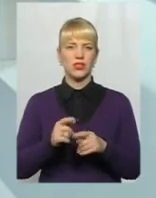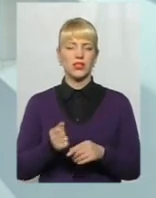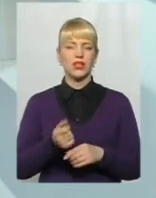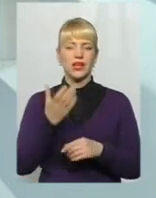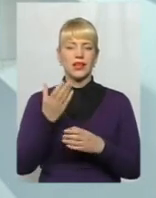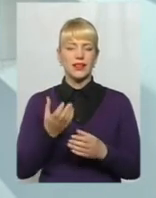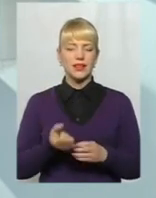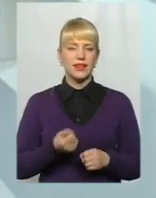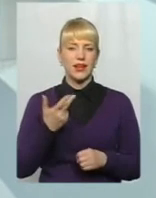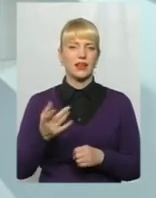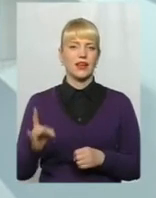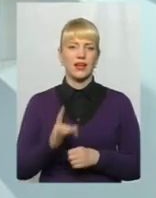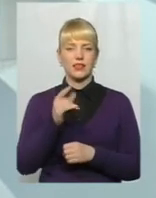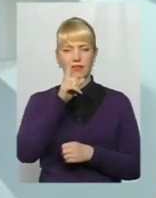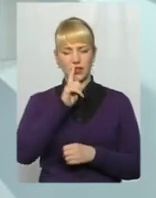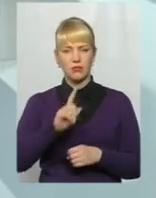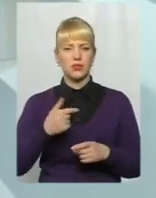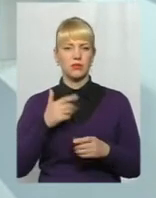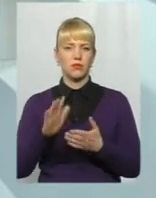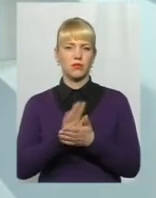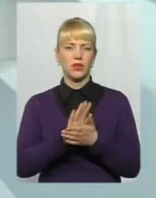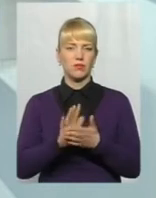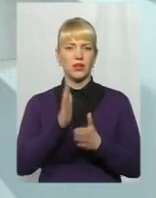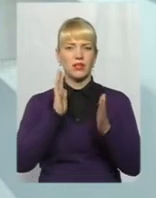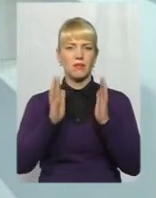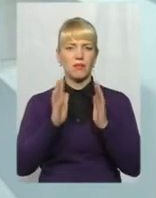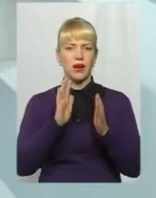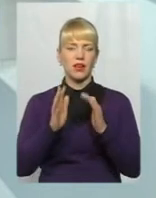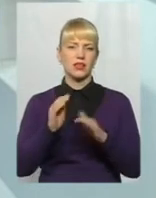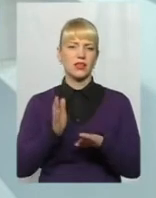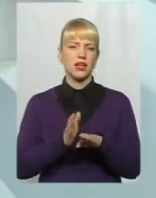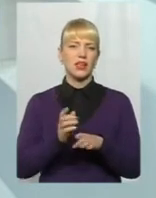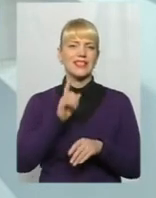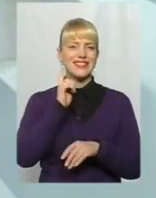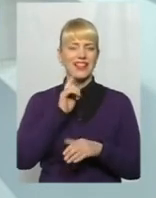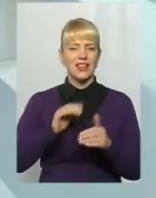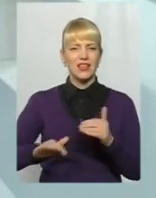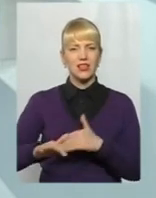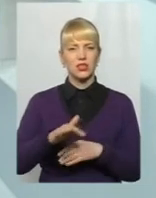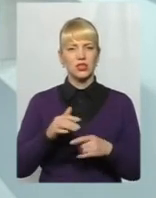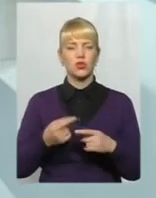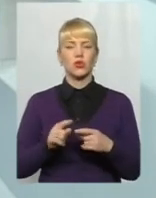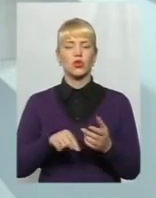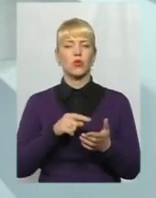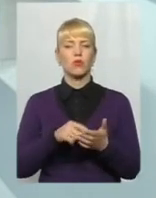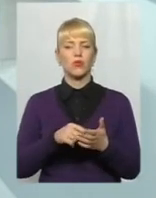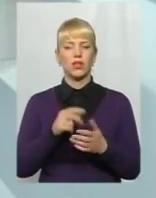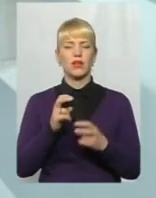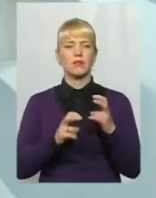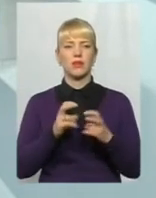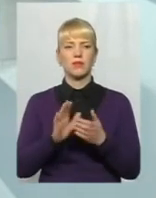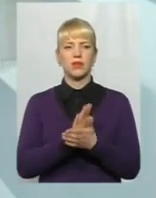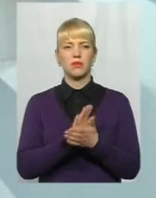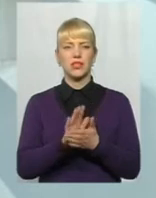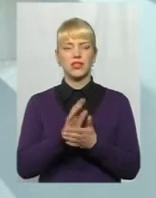будемо прибирати наші зелені зони, парки, сквери. Комунальні підприємства, служби працюють, вони прибирають закріплені за